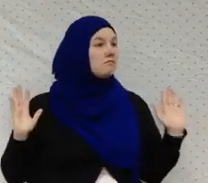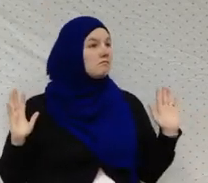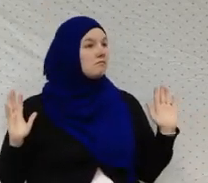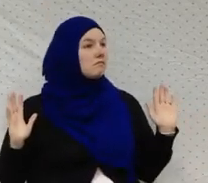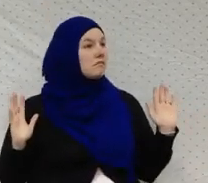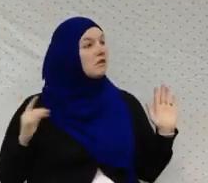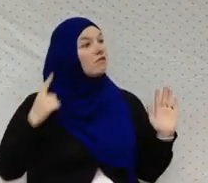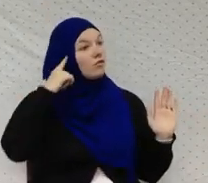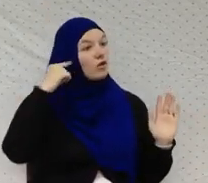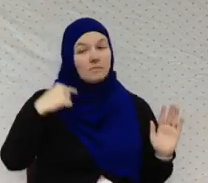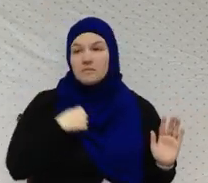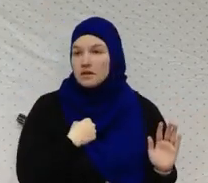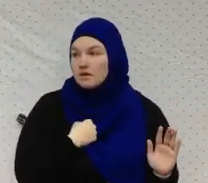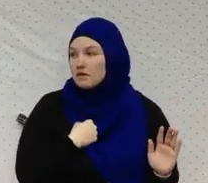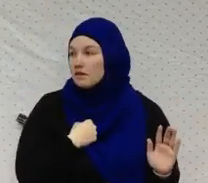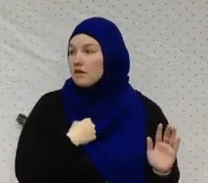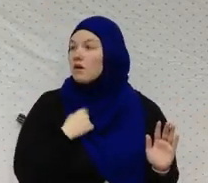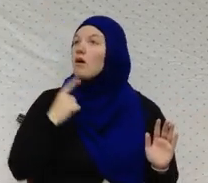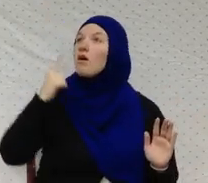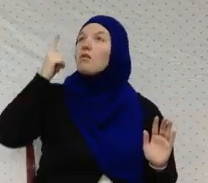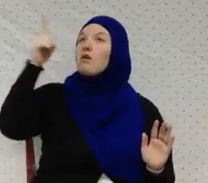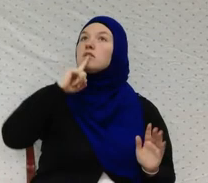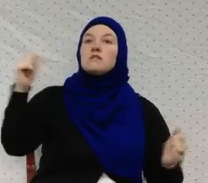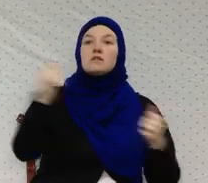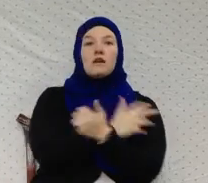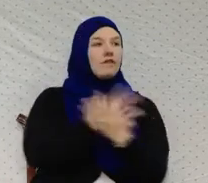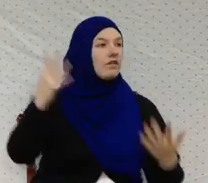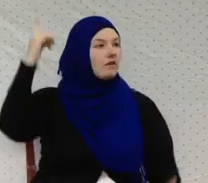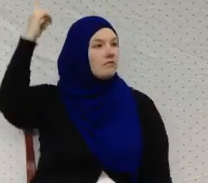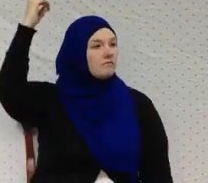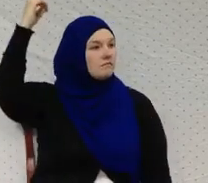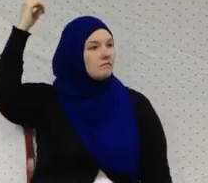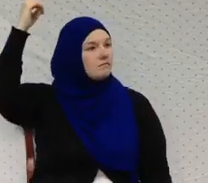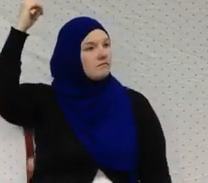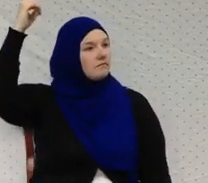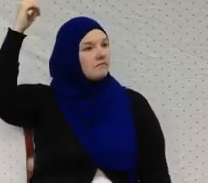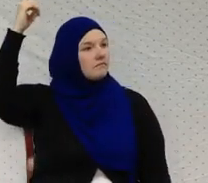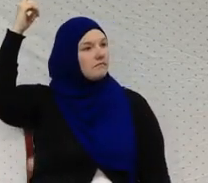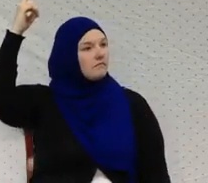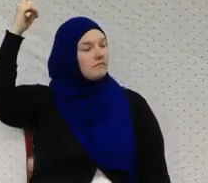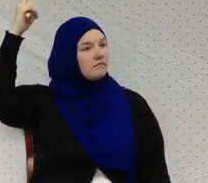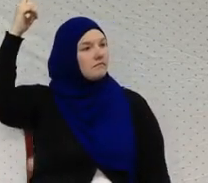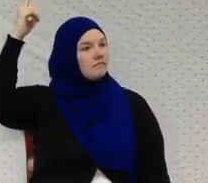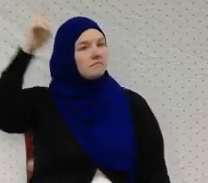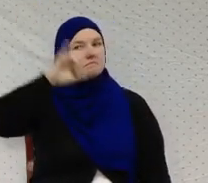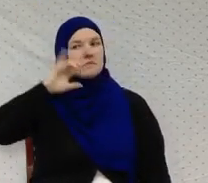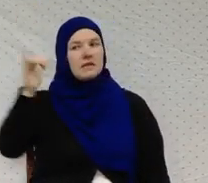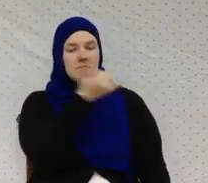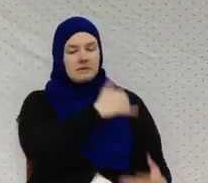So Allah, for me, becomes what He says He is. الأول